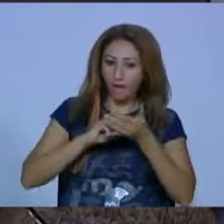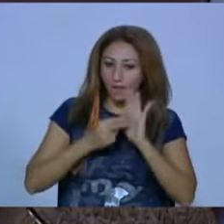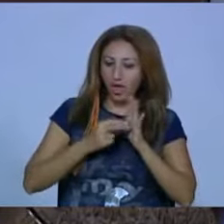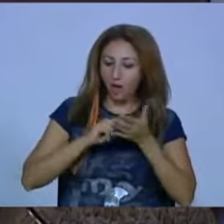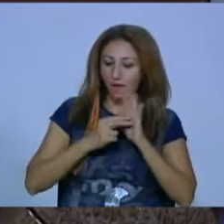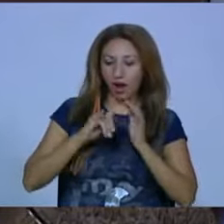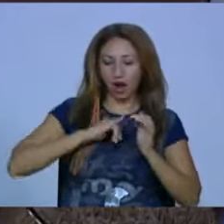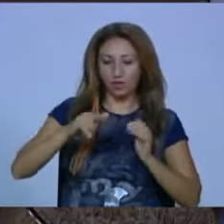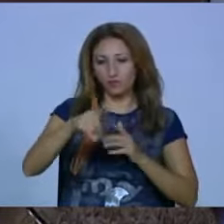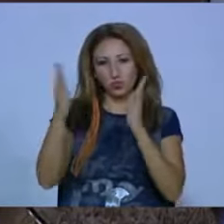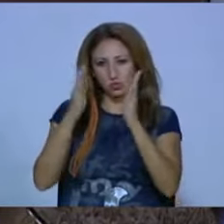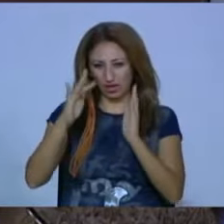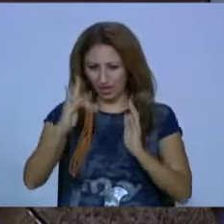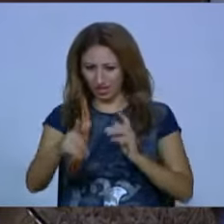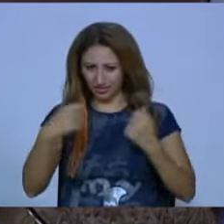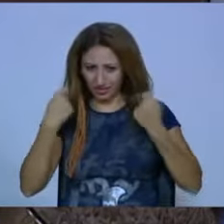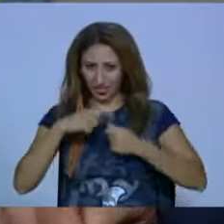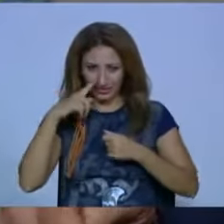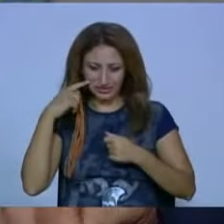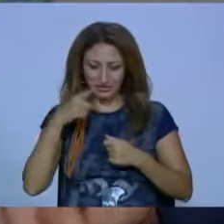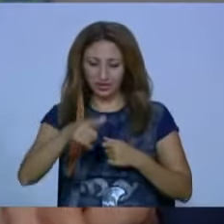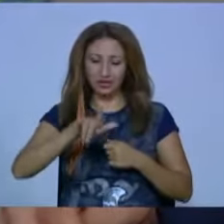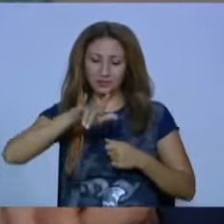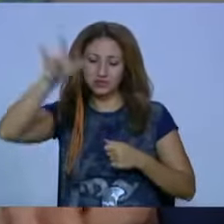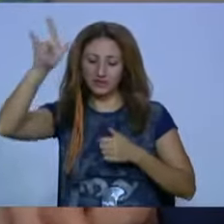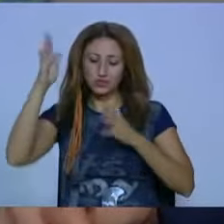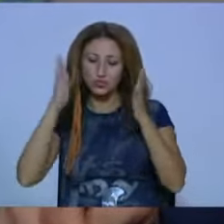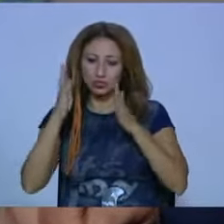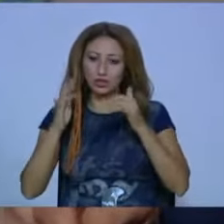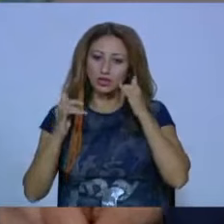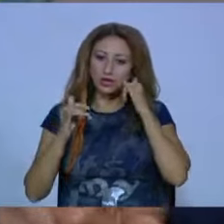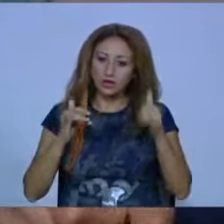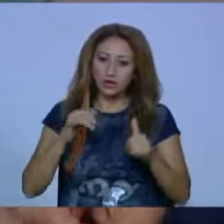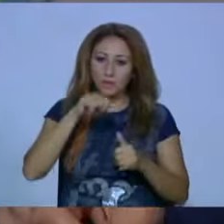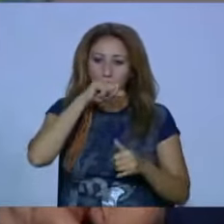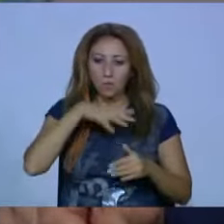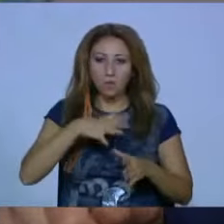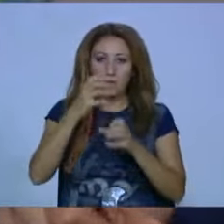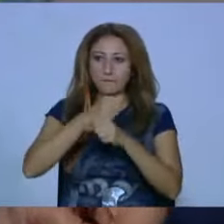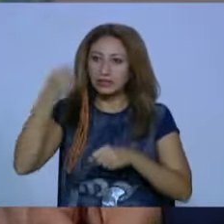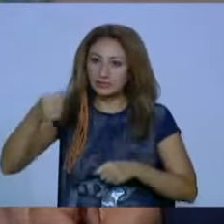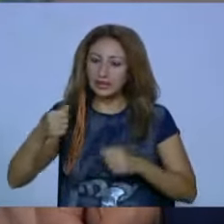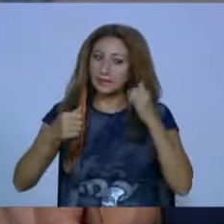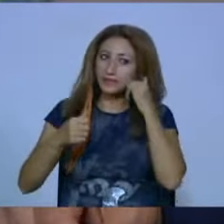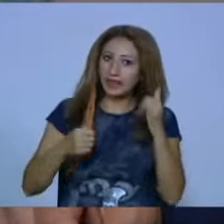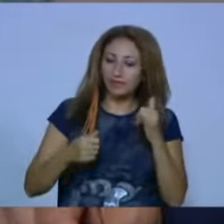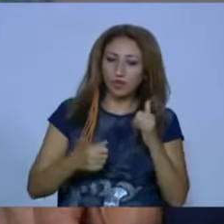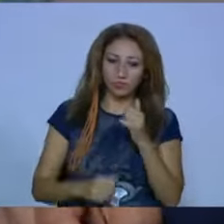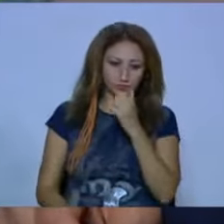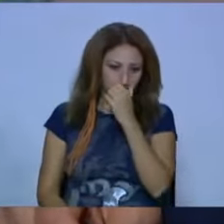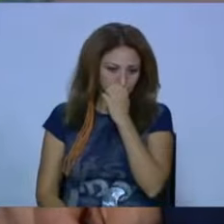انا لازم اروح عند المواجهه الشريفه ونسلم على حضره سيدنا النبي واروح اكلمه.